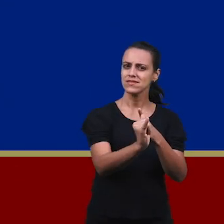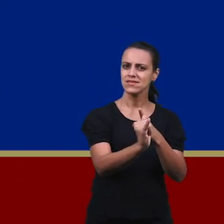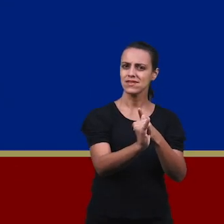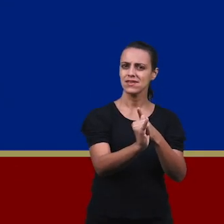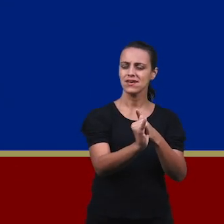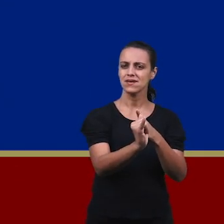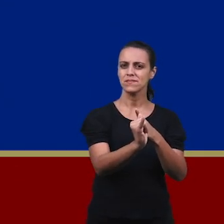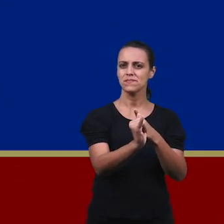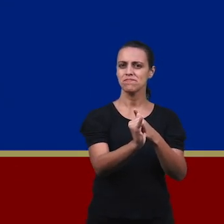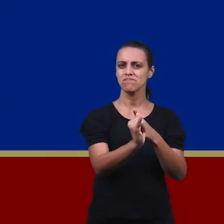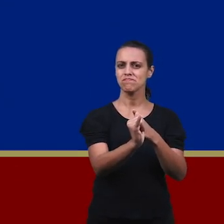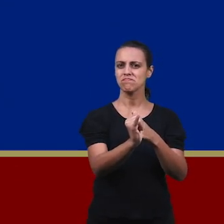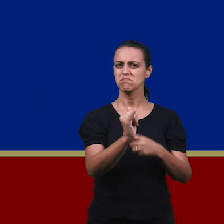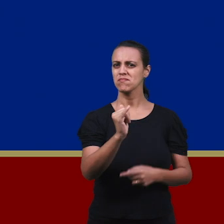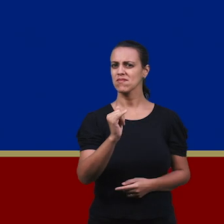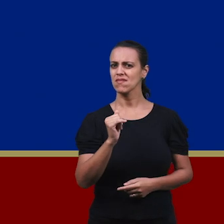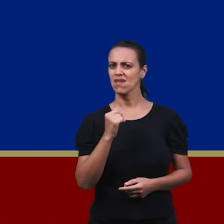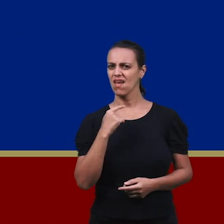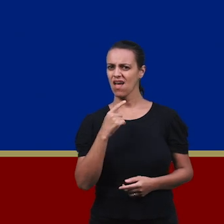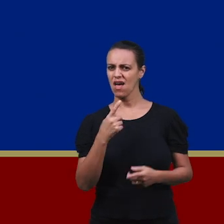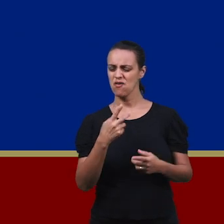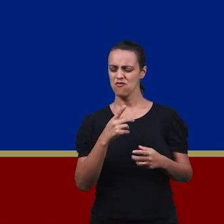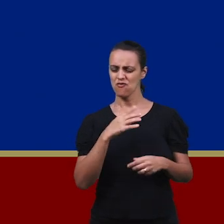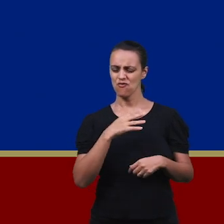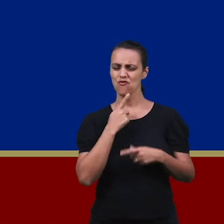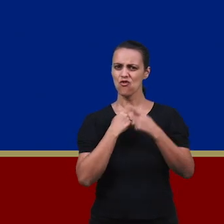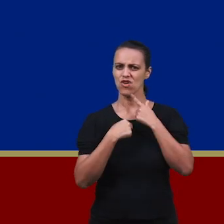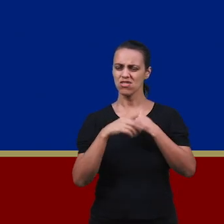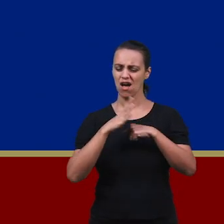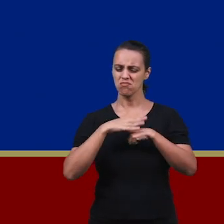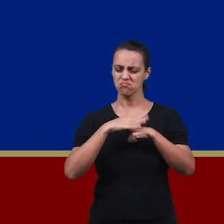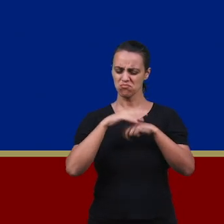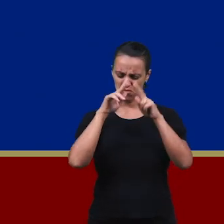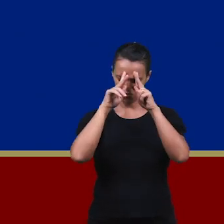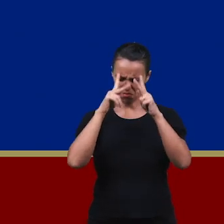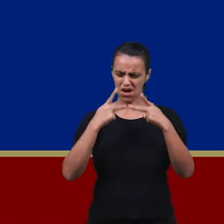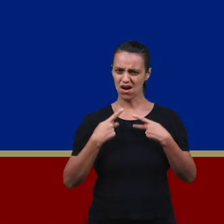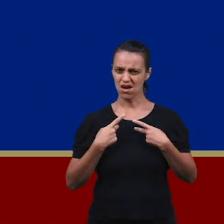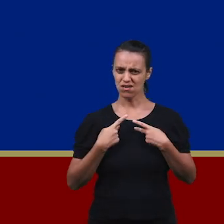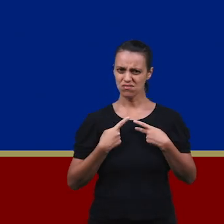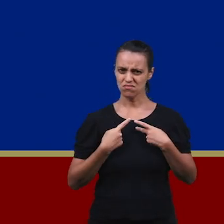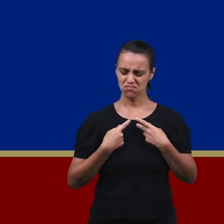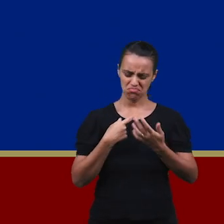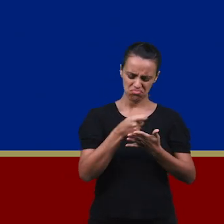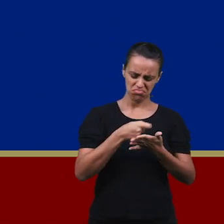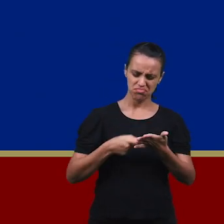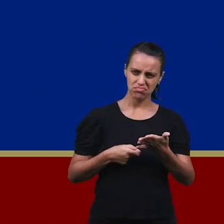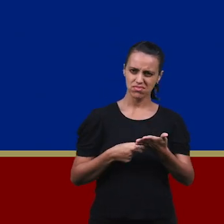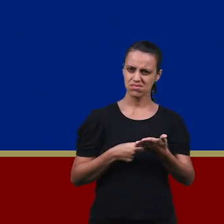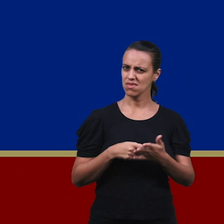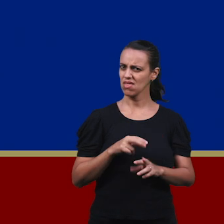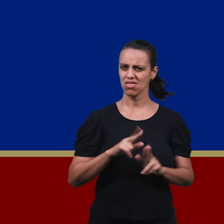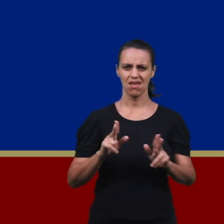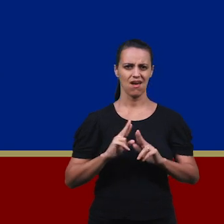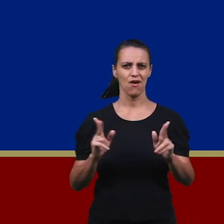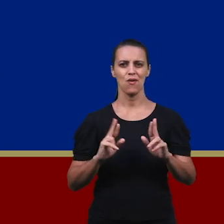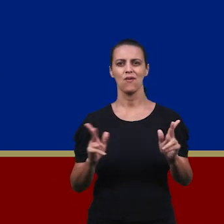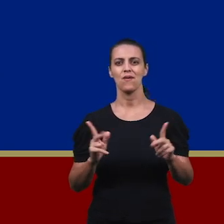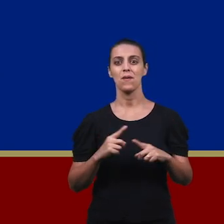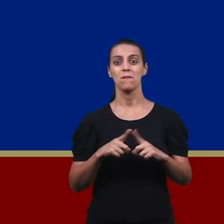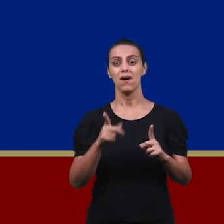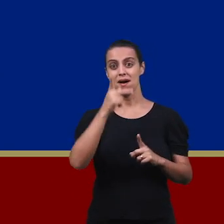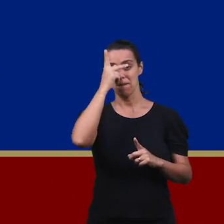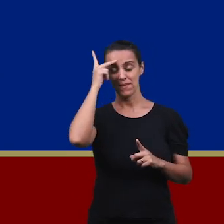prophétie n'a jamais été produite par une volonté d'homme, mais les hommes saints